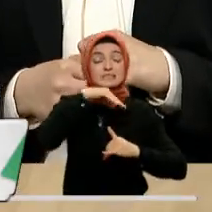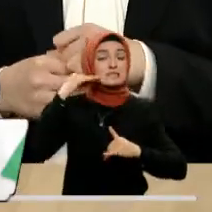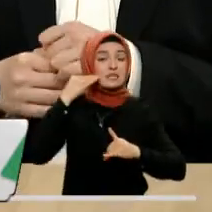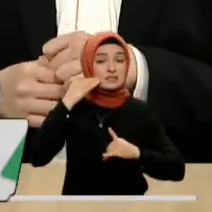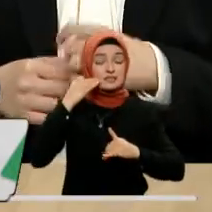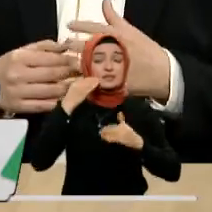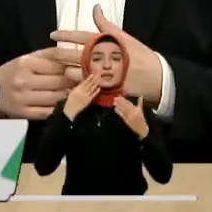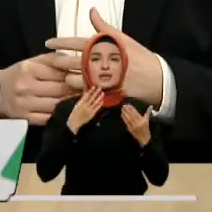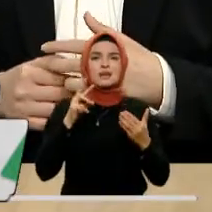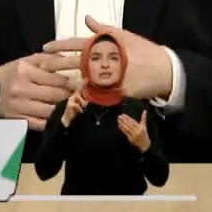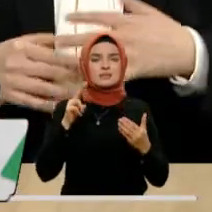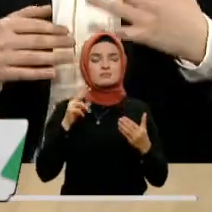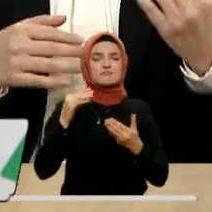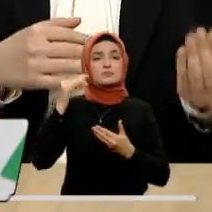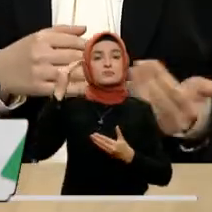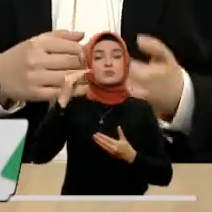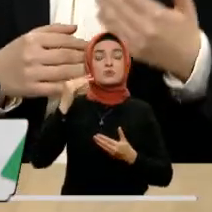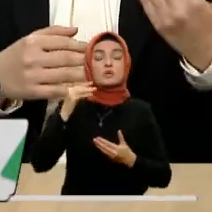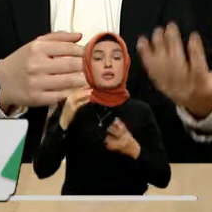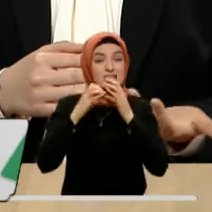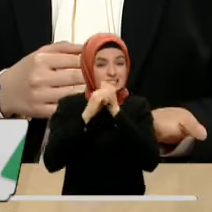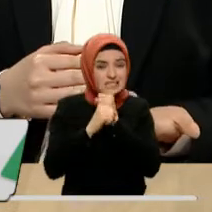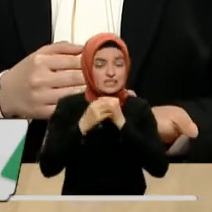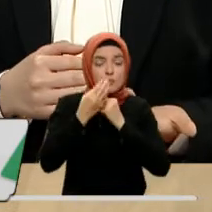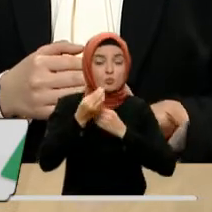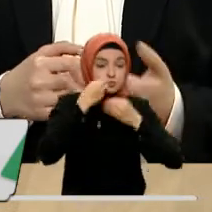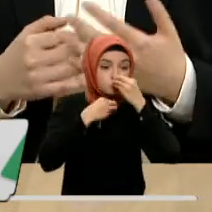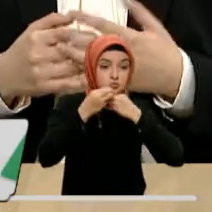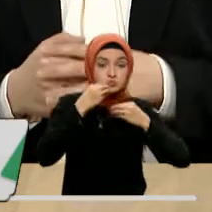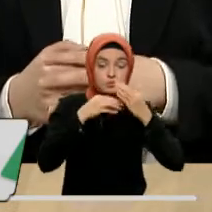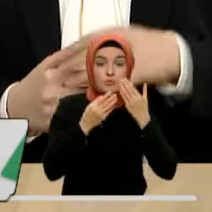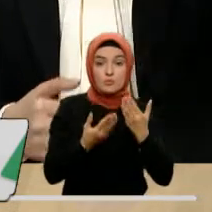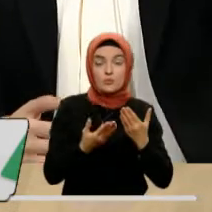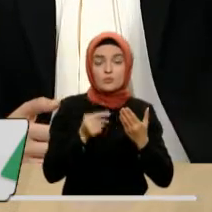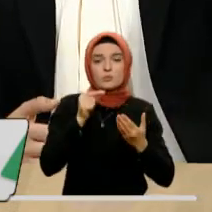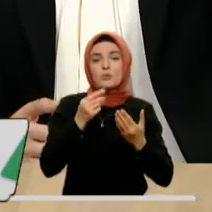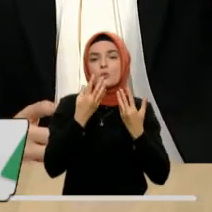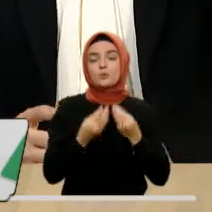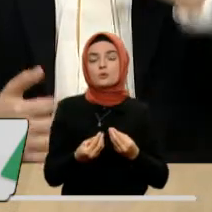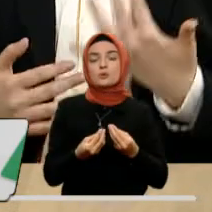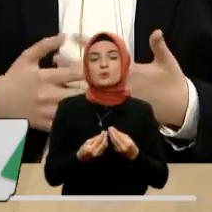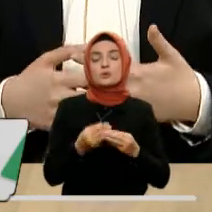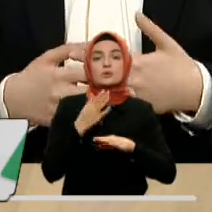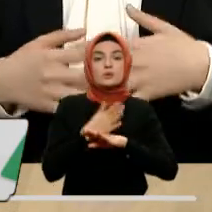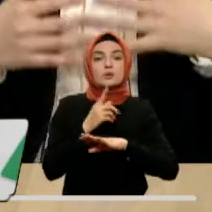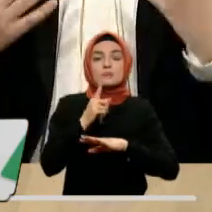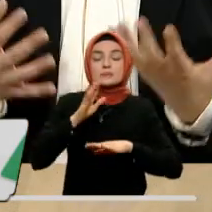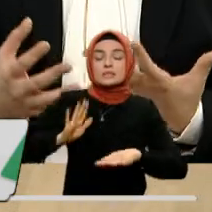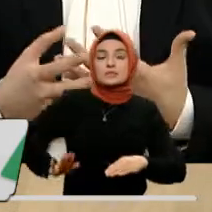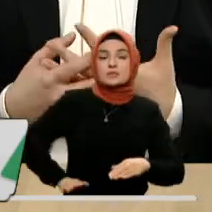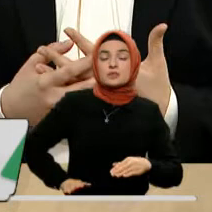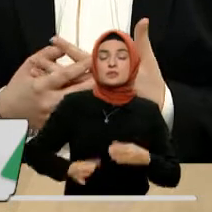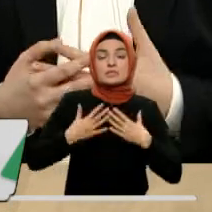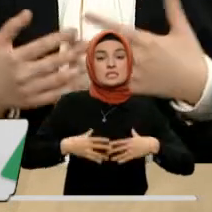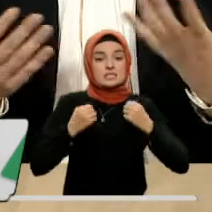vakit geçirdiği diye büyükler hayır gizli gizli yedirmeye çalışıyor mesela. Bazen böyle durumlar olabiliyor. Çünkü hani bir çocuğun işte sağlıklı